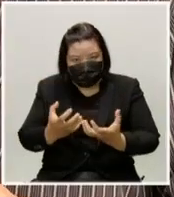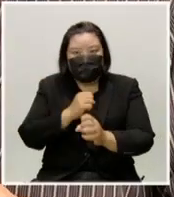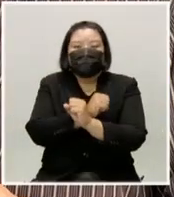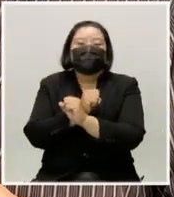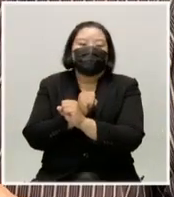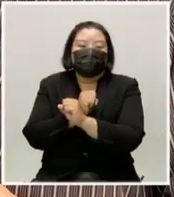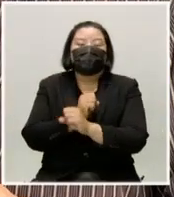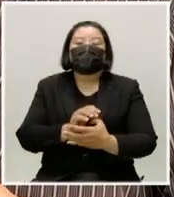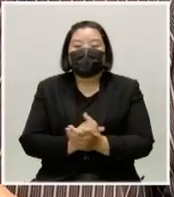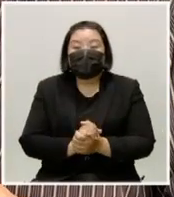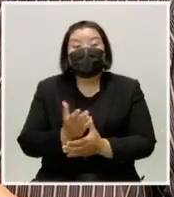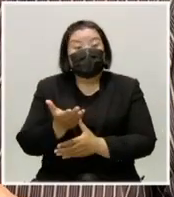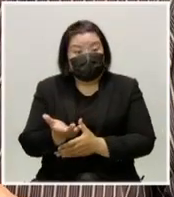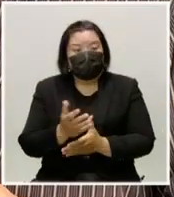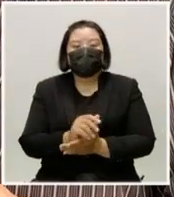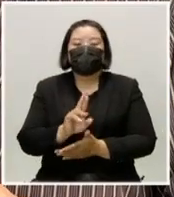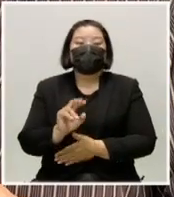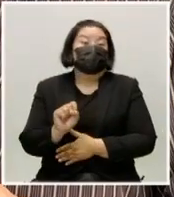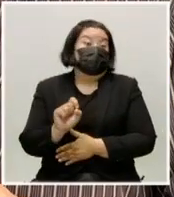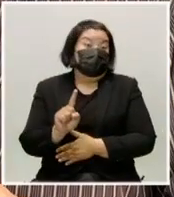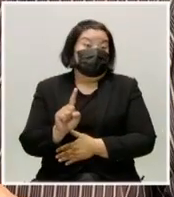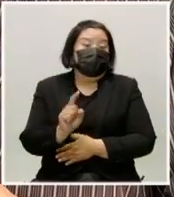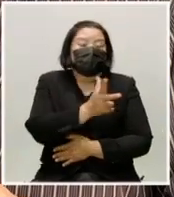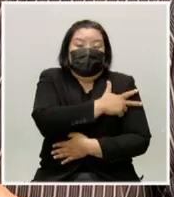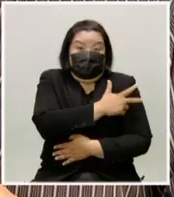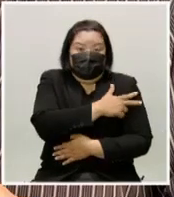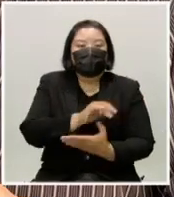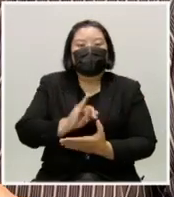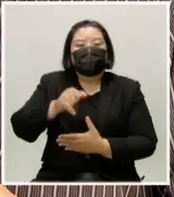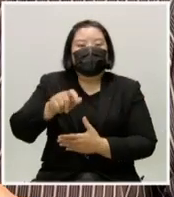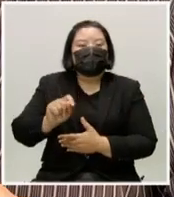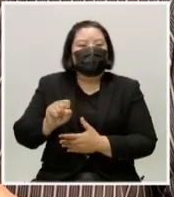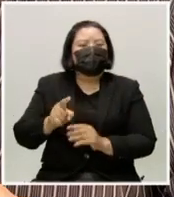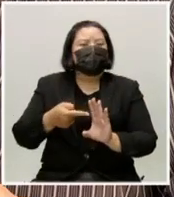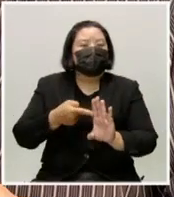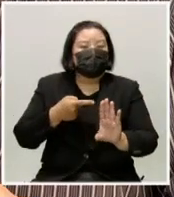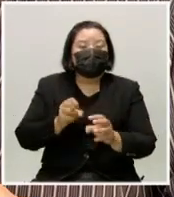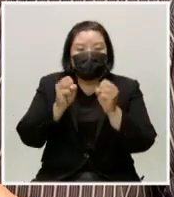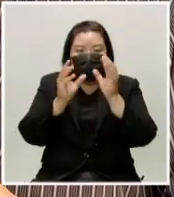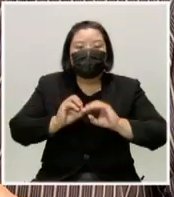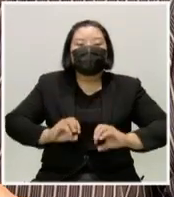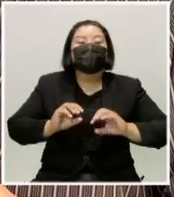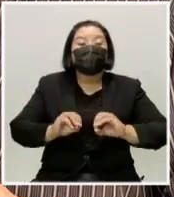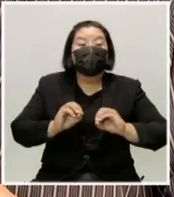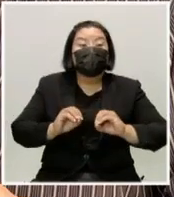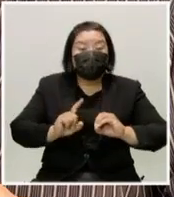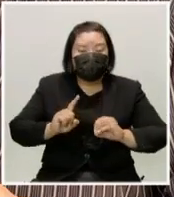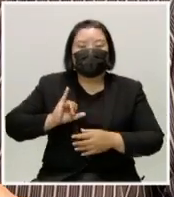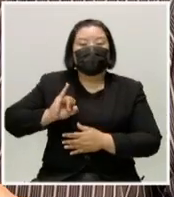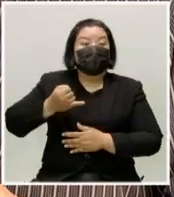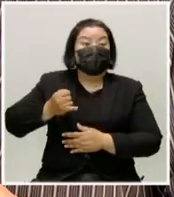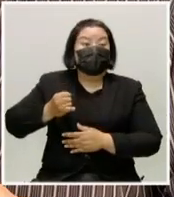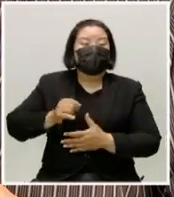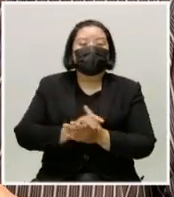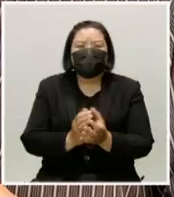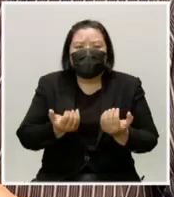ความเห็นจากทางรองศาสตราจารย์ดร.เจษฎาเด่นดวงบริพันธ์อาจารย์คณะวิทยาศาสตร์จุฬาลงกรณ์มหาวิทยาลัยวันนี้